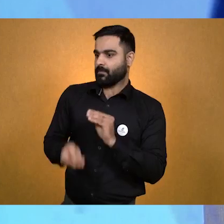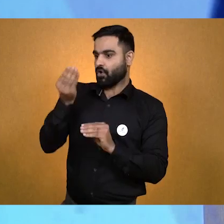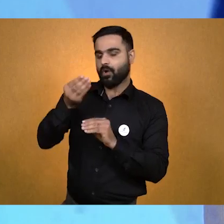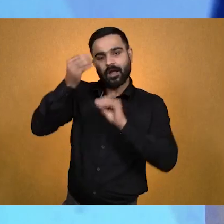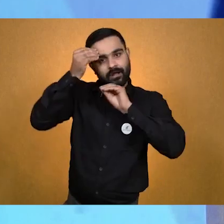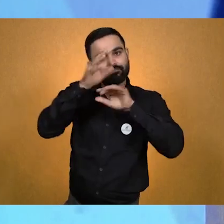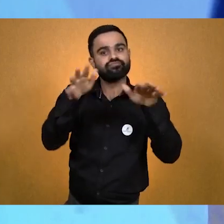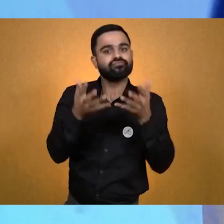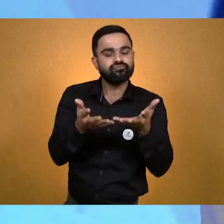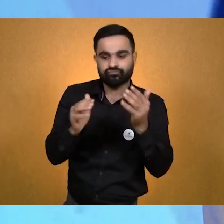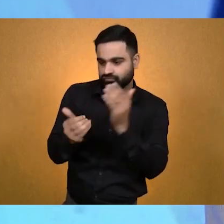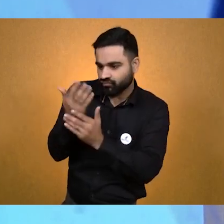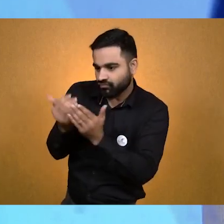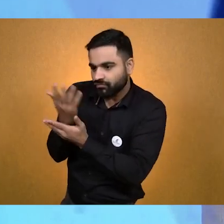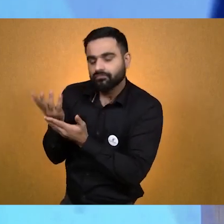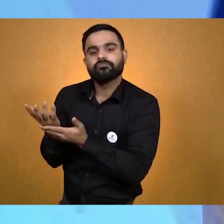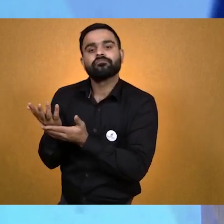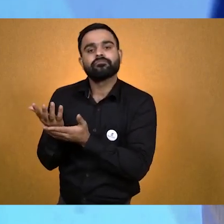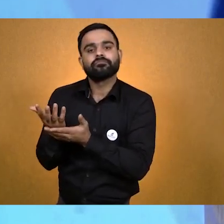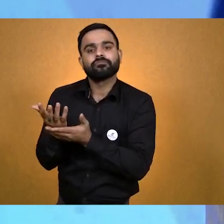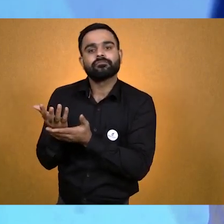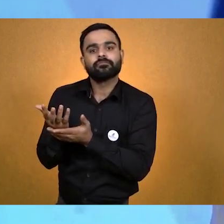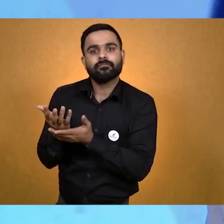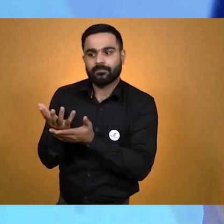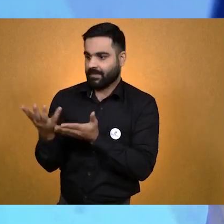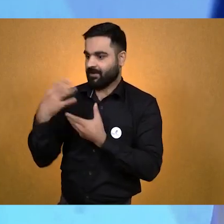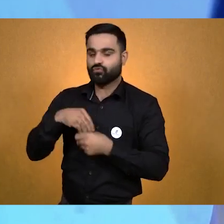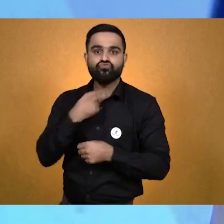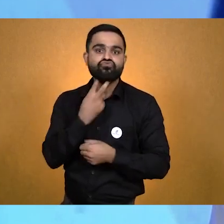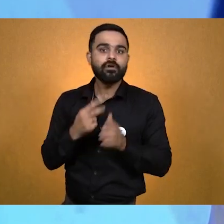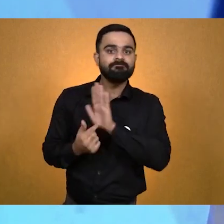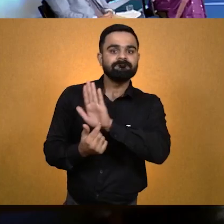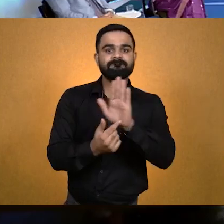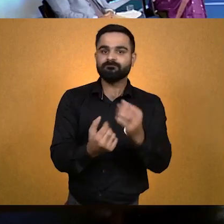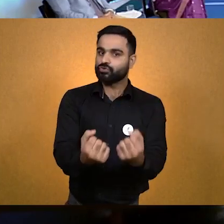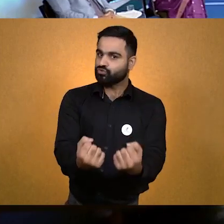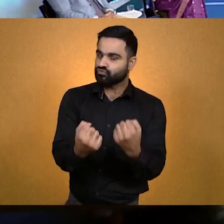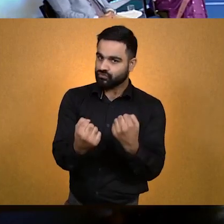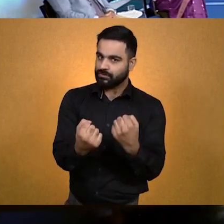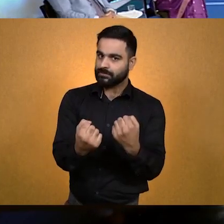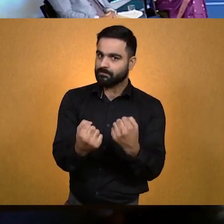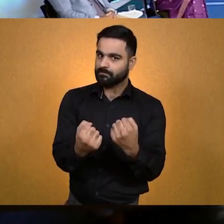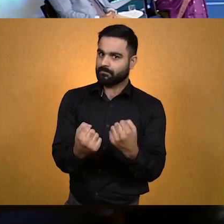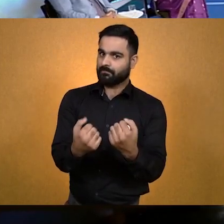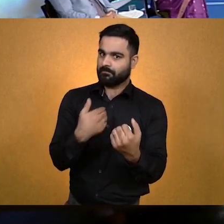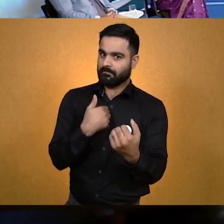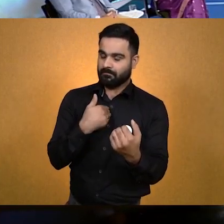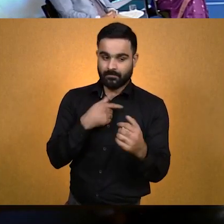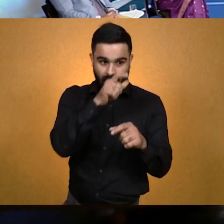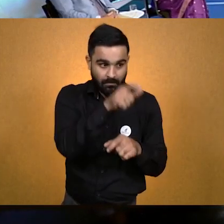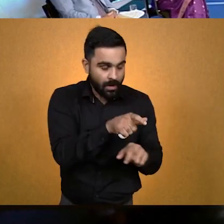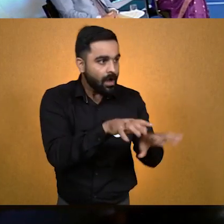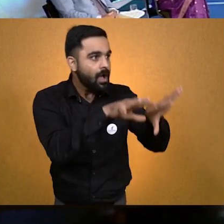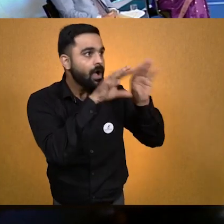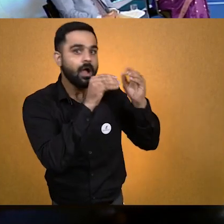aware like initiatives, like so which brings more voice, which makes idols